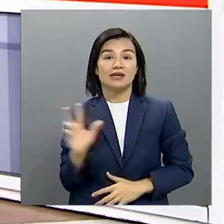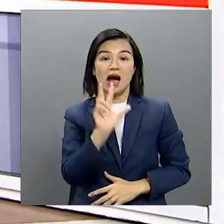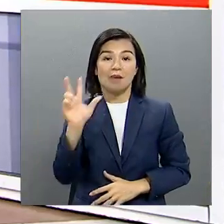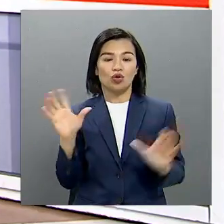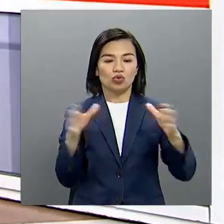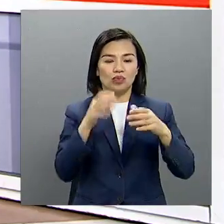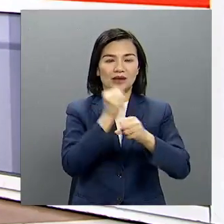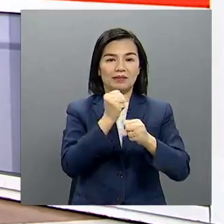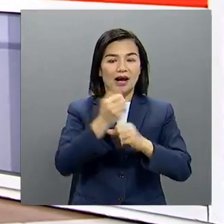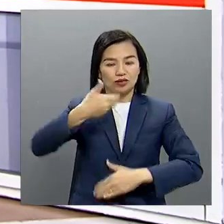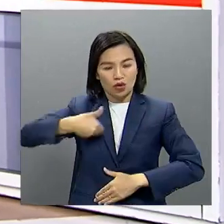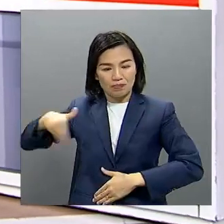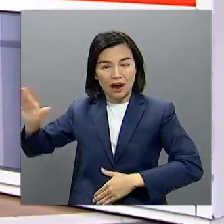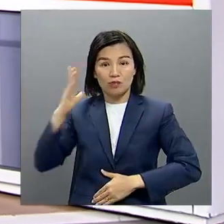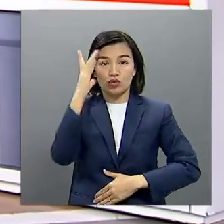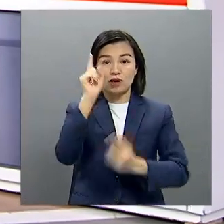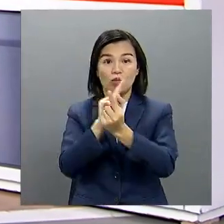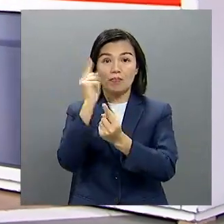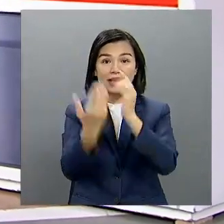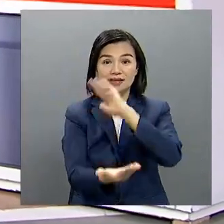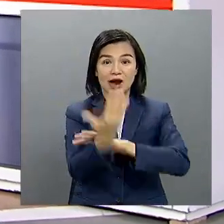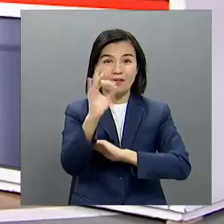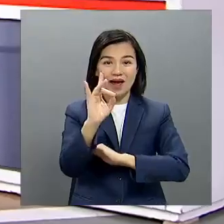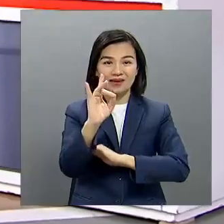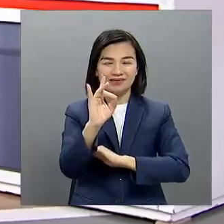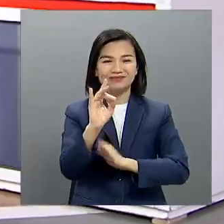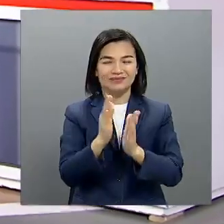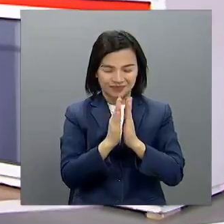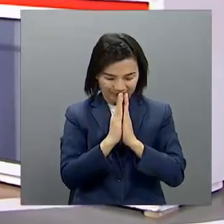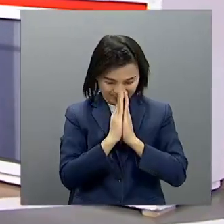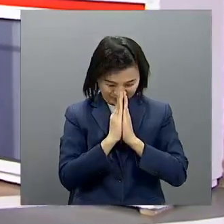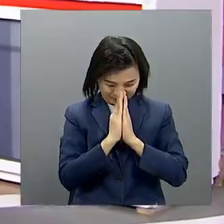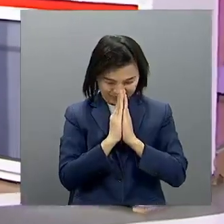าคุณผู้ชมไปก่อนพรุ่งนี้เจอกัน8 โมงเช้านะครับสวัสดีครับ สวัสดีครับ